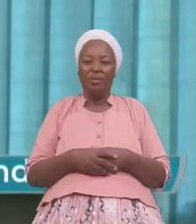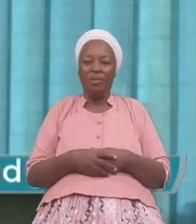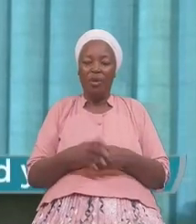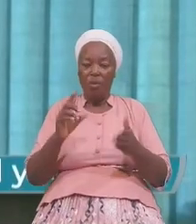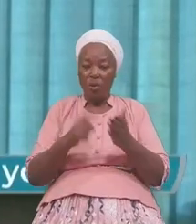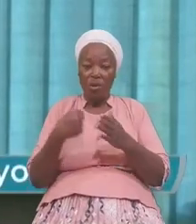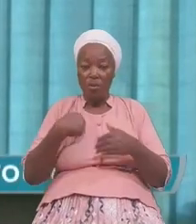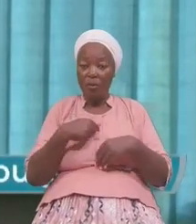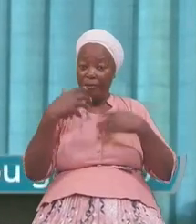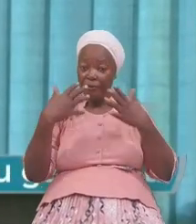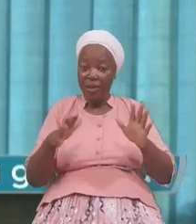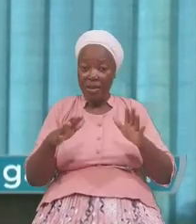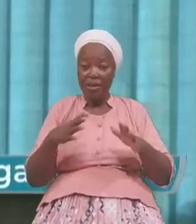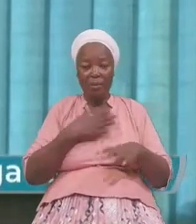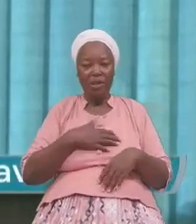Dès que tu finis,